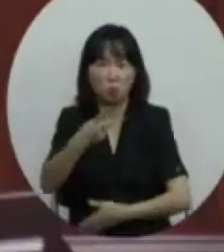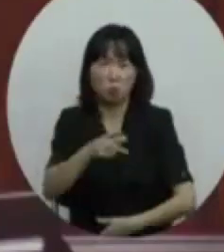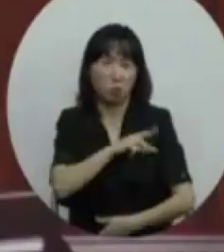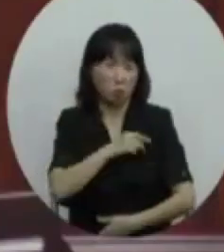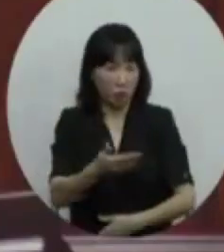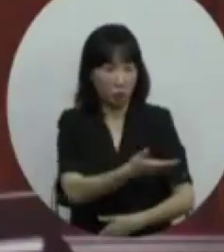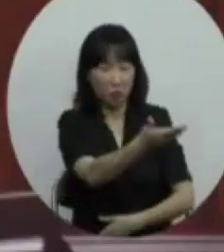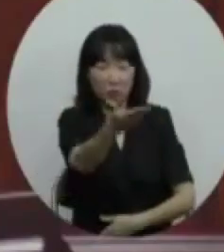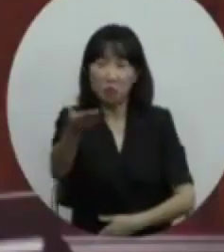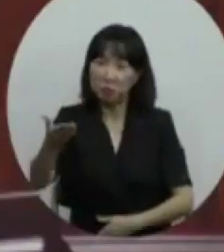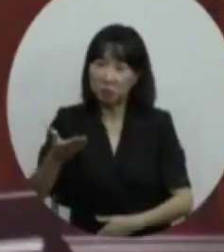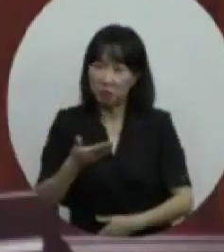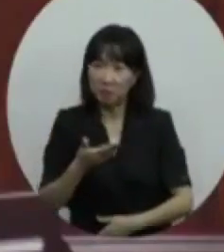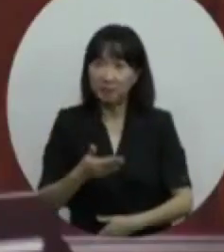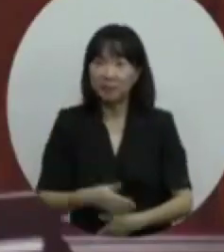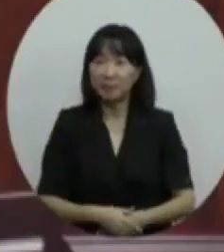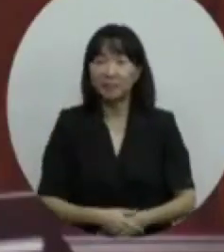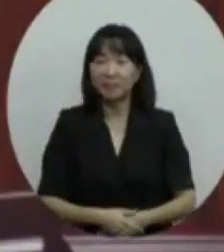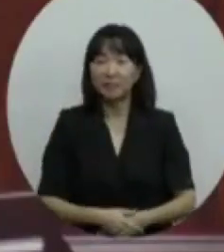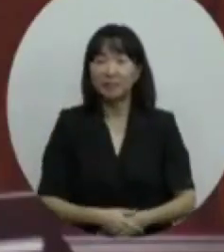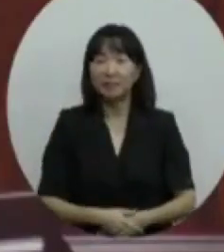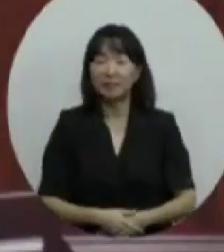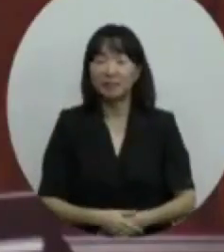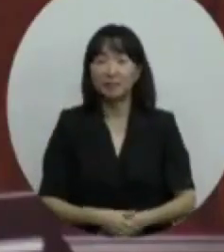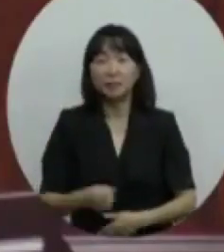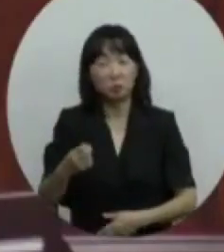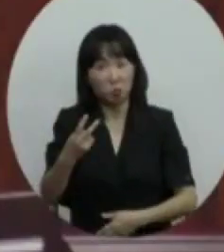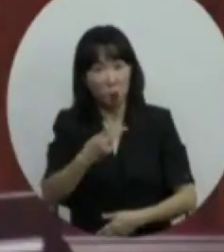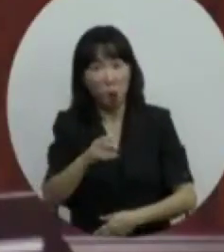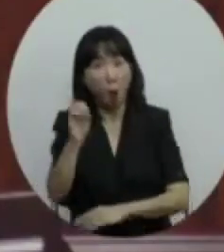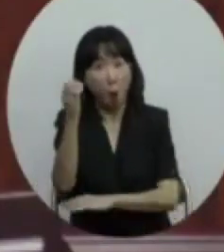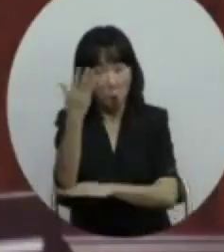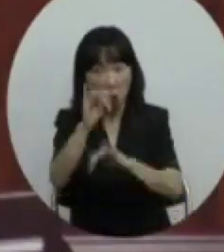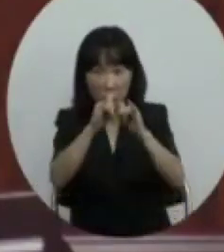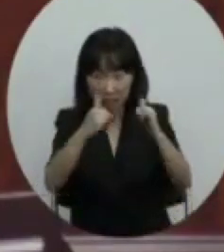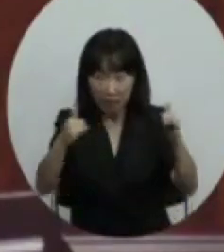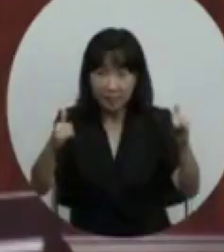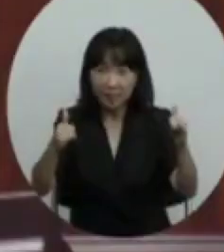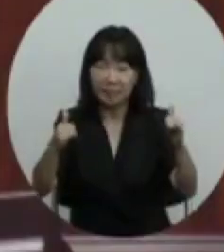여러분, 그리고 정론직필의 언론인 여러분,